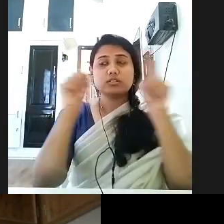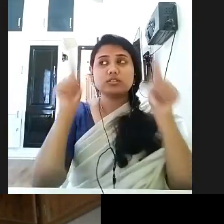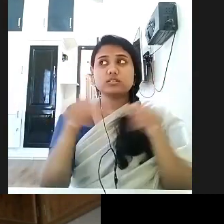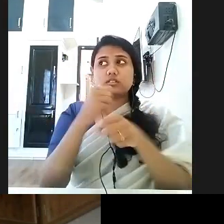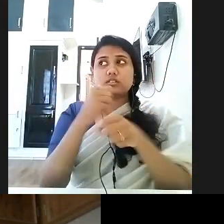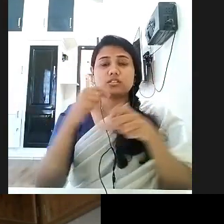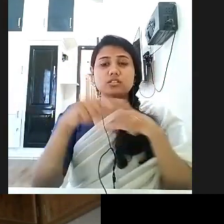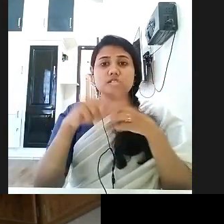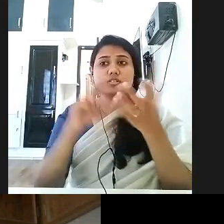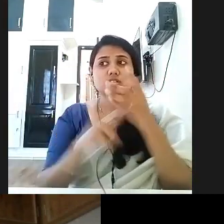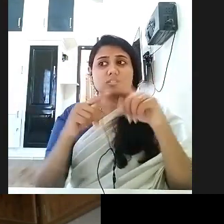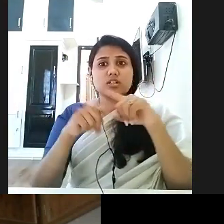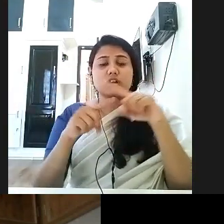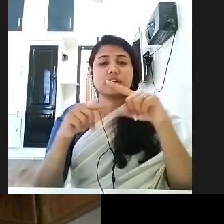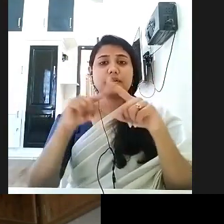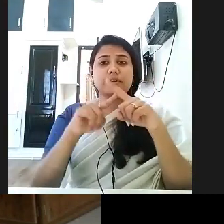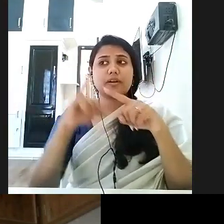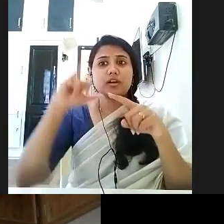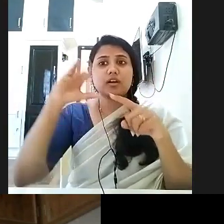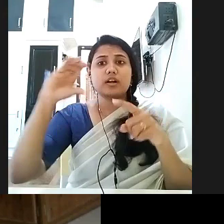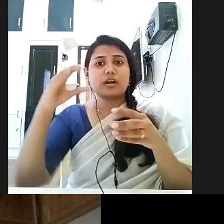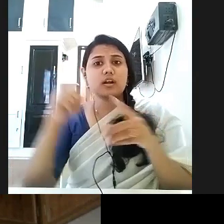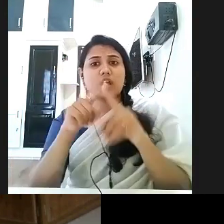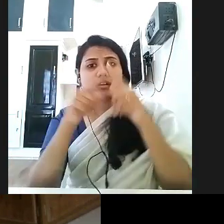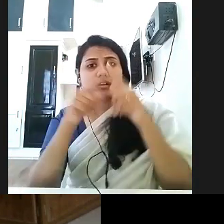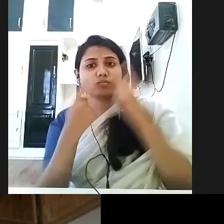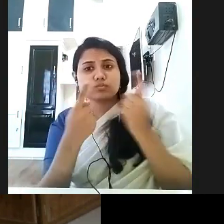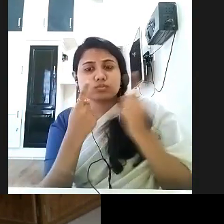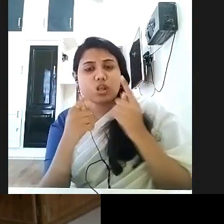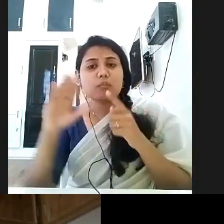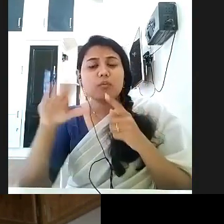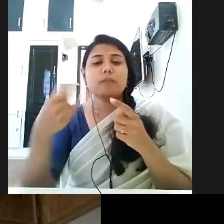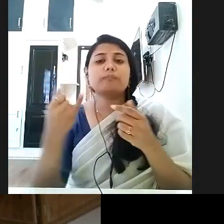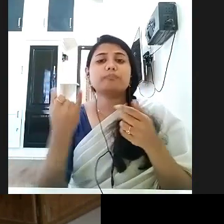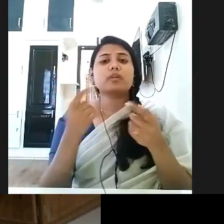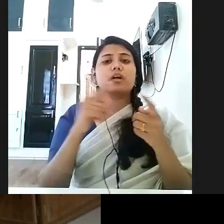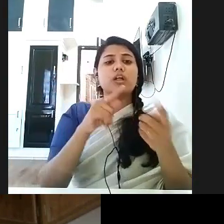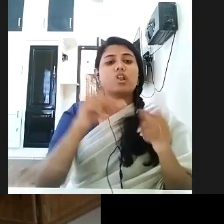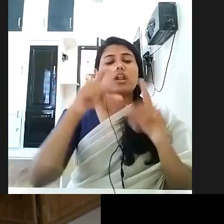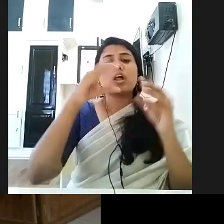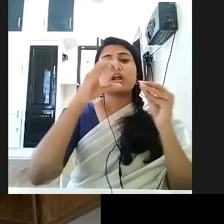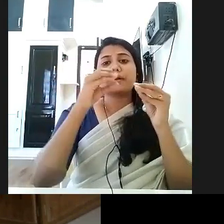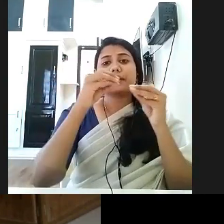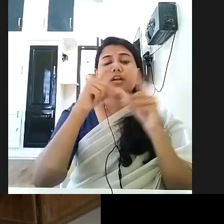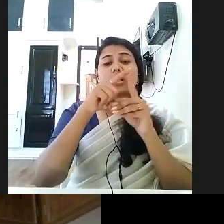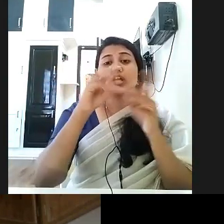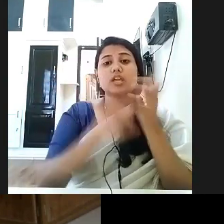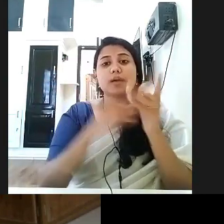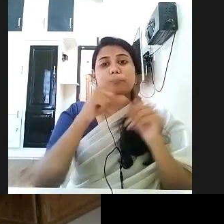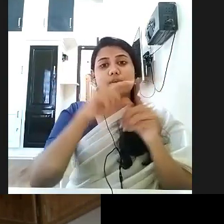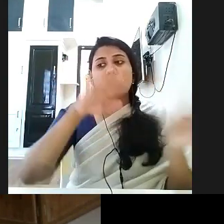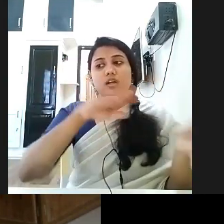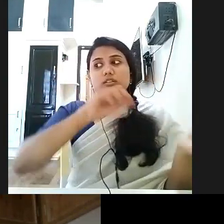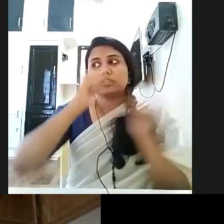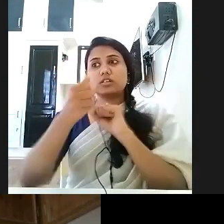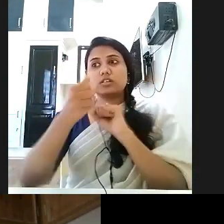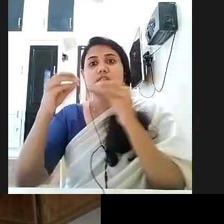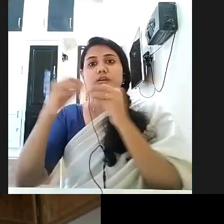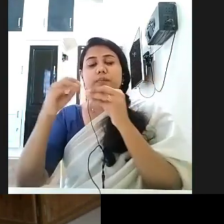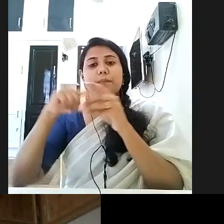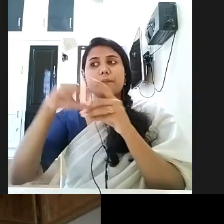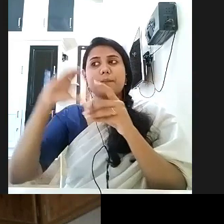നടത്തിയപ്പോ DMD ആണെന്നാണ് കൺഫേം ചെയ്തിട്ടുണ്ടായിരുന്നത്. പിന്നെ ആൻ മാഡത്തിനെ കാണിച്ചപ്പോഴാണ് മോന് ബെക്കർ മസ്കുലർ ഡിസ്ട്രോഫി ആണെന്ന് പറഞ്ഞത്.